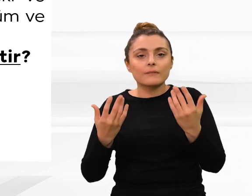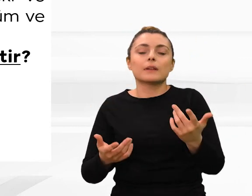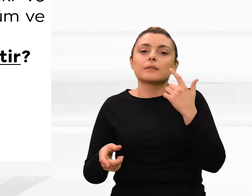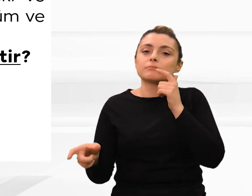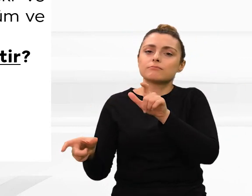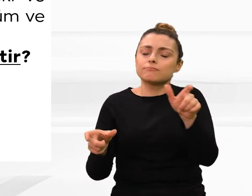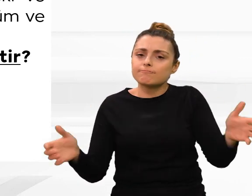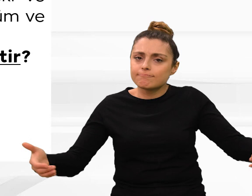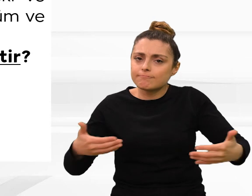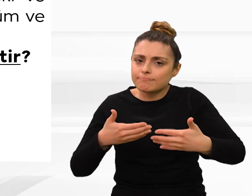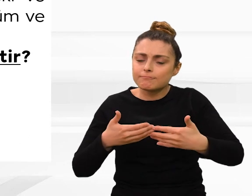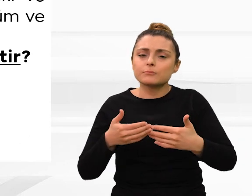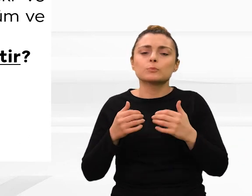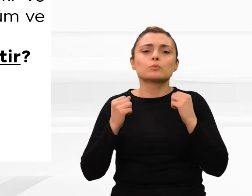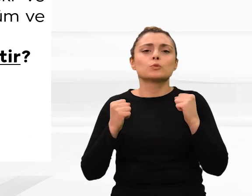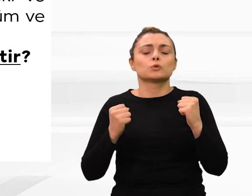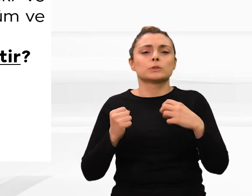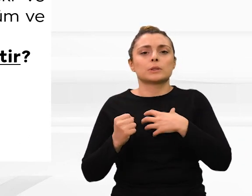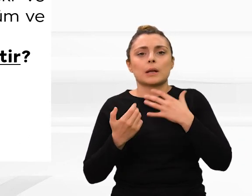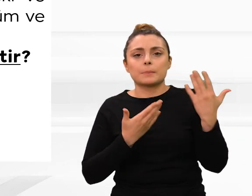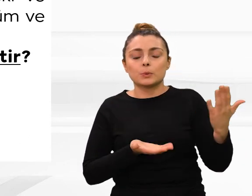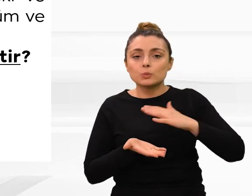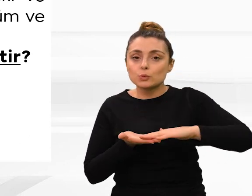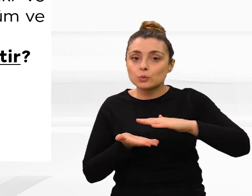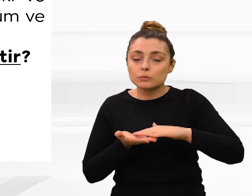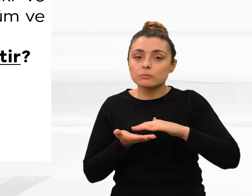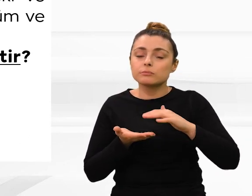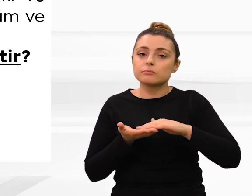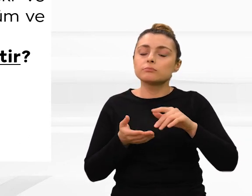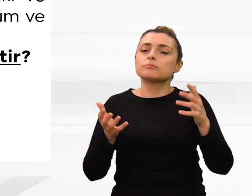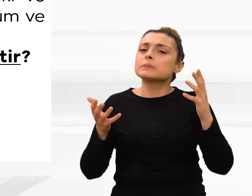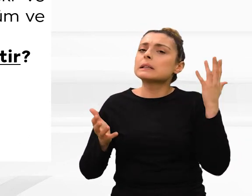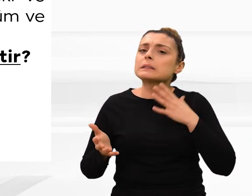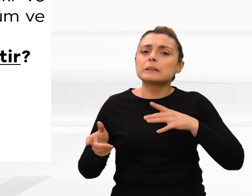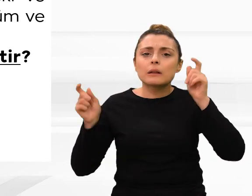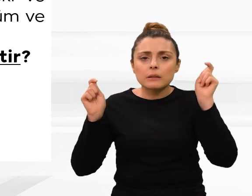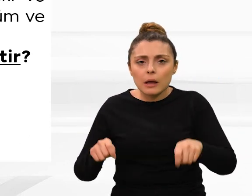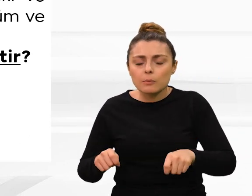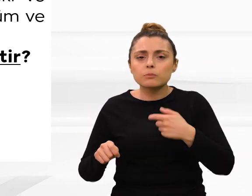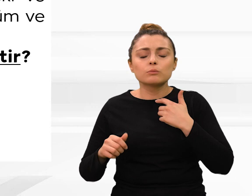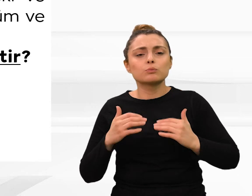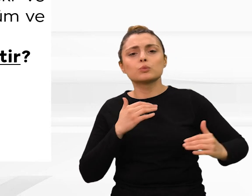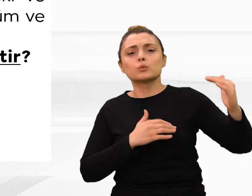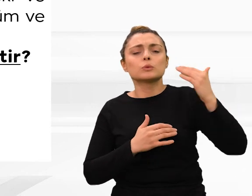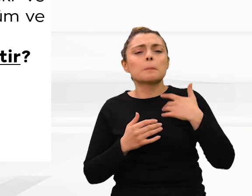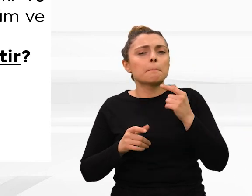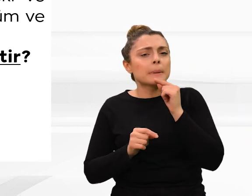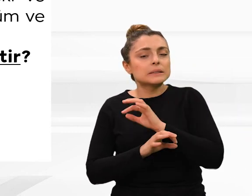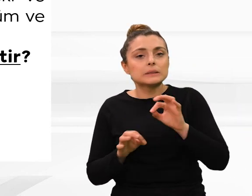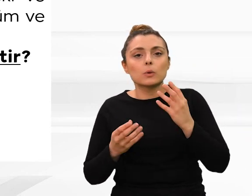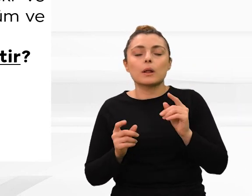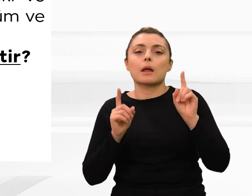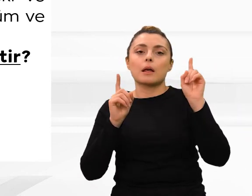gözetip koruyan mutlak güç sahibi düzeltip ıslah eden bir yapacak ve büyüklükte eşsiz olan